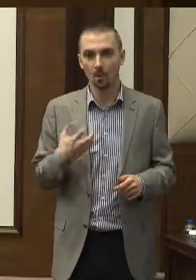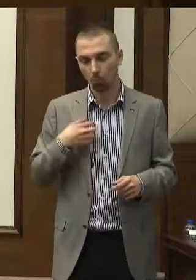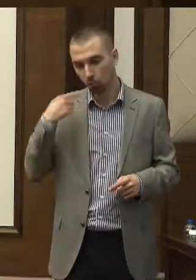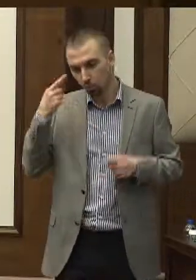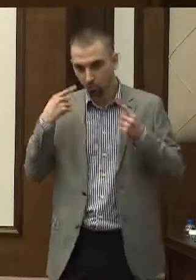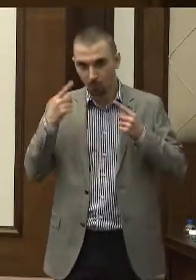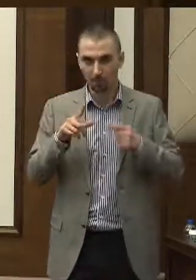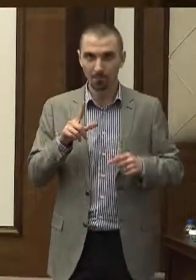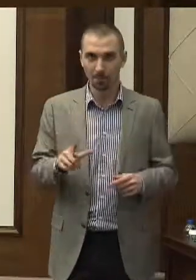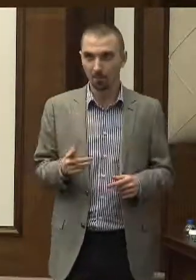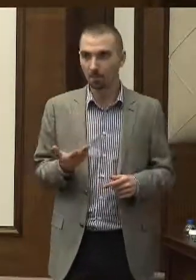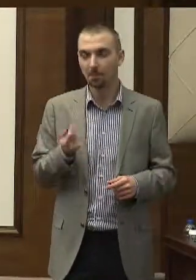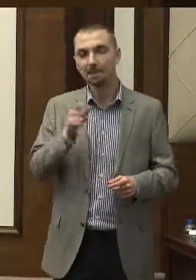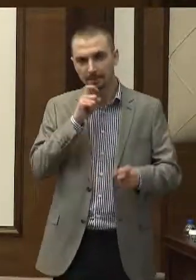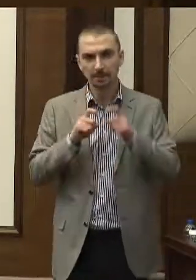var.